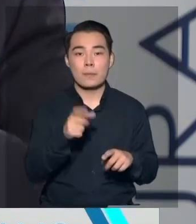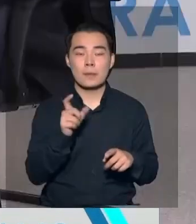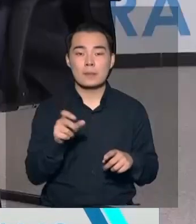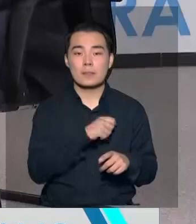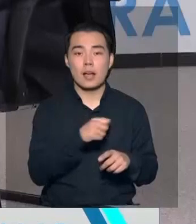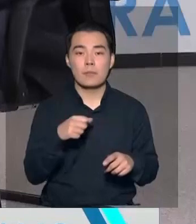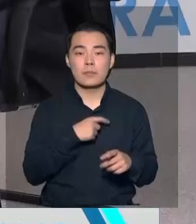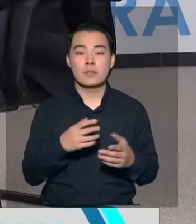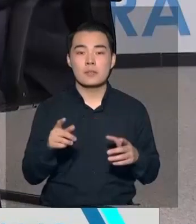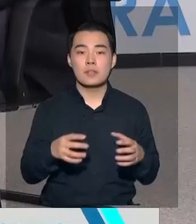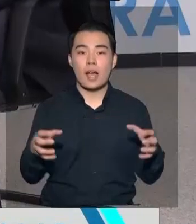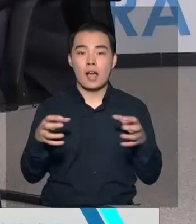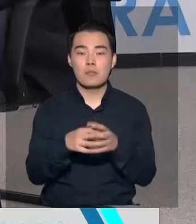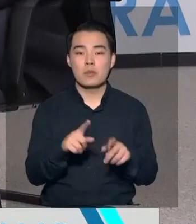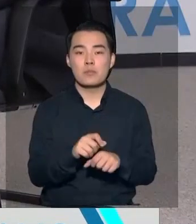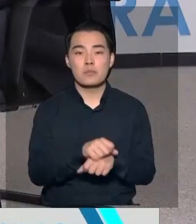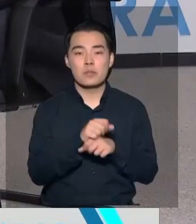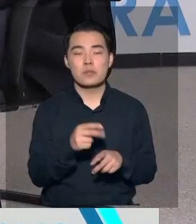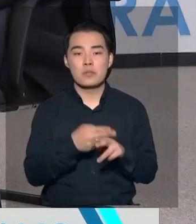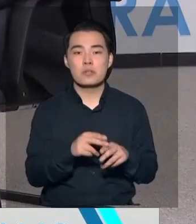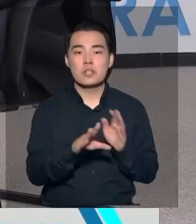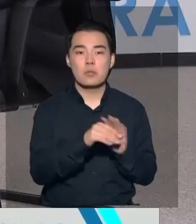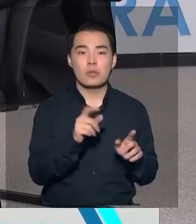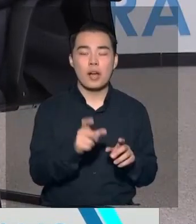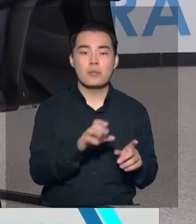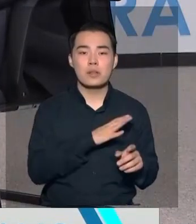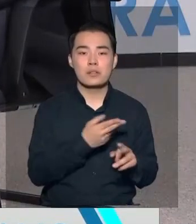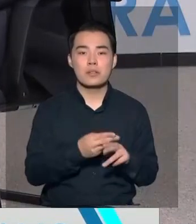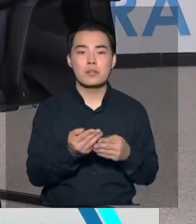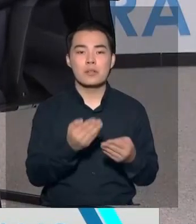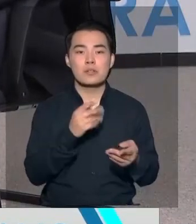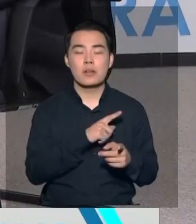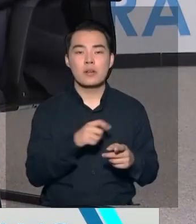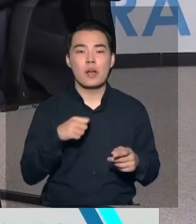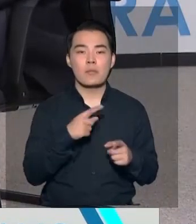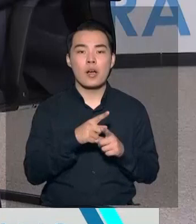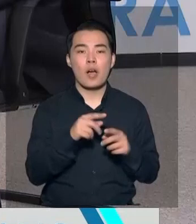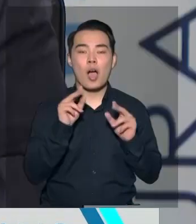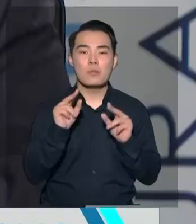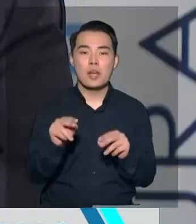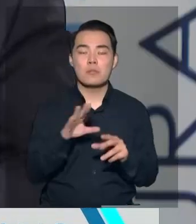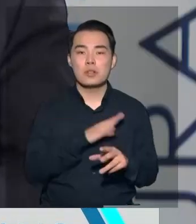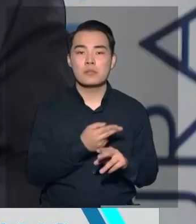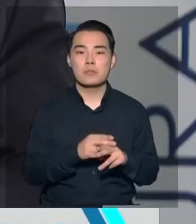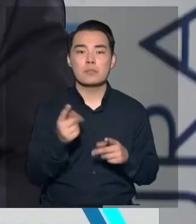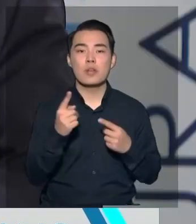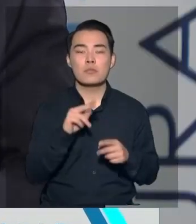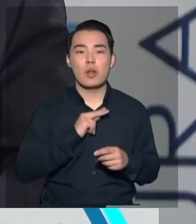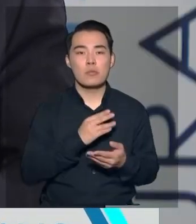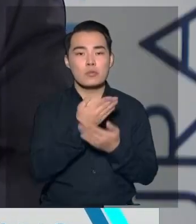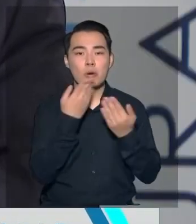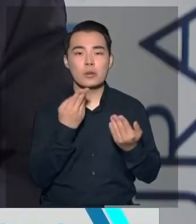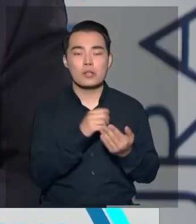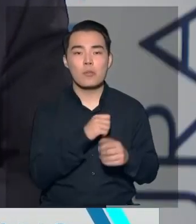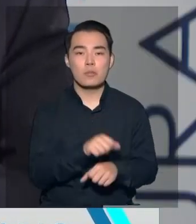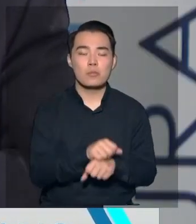кәдімгідей өзі жиналып, наразылығын танытып, мына депутат өткенде уәдені жаудырып кетіп еді. Біреуінде атқарған жоқ. Бір жыл